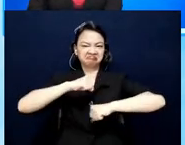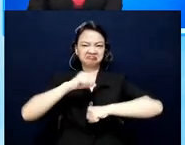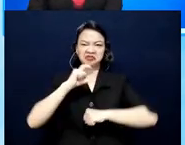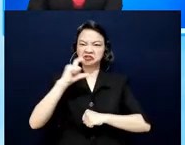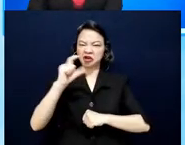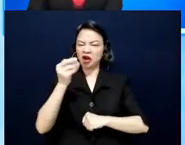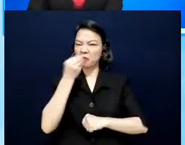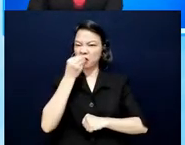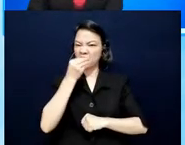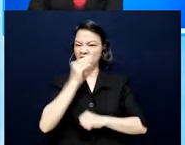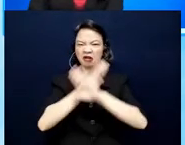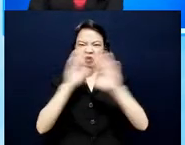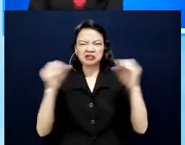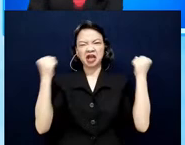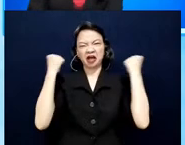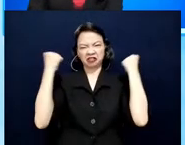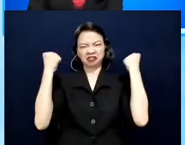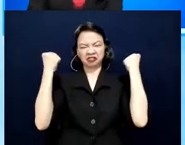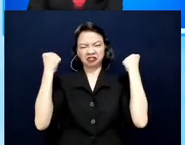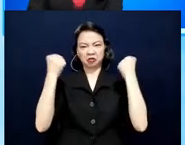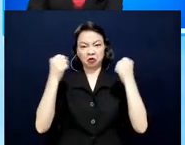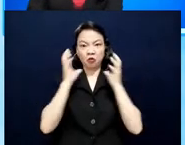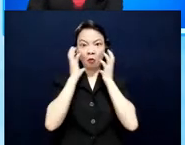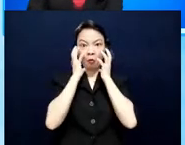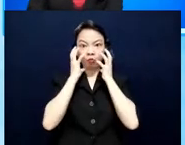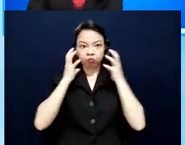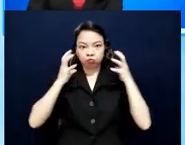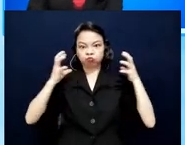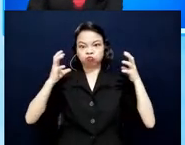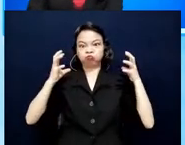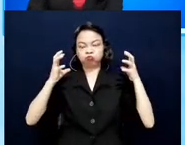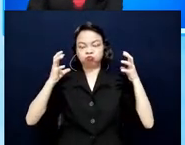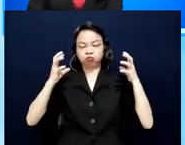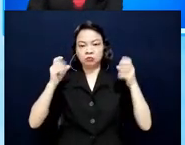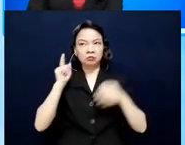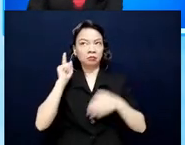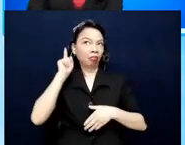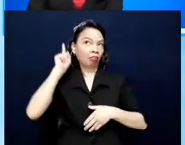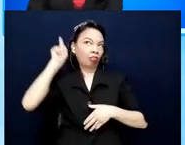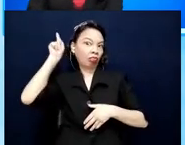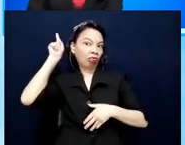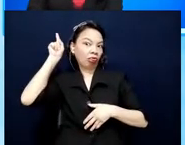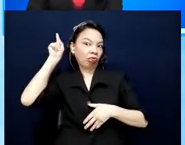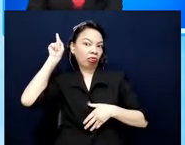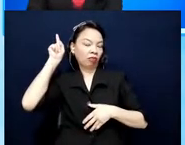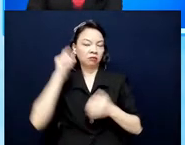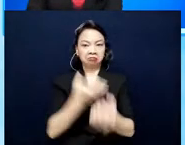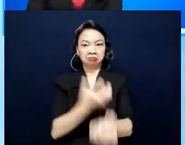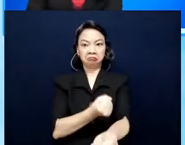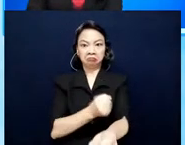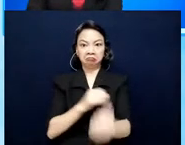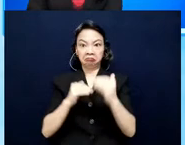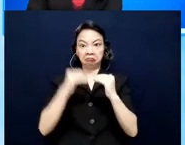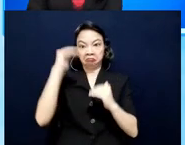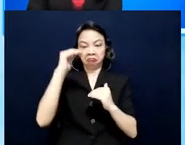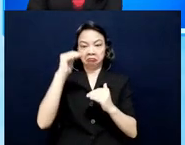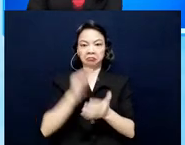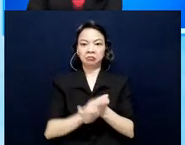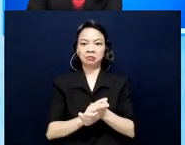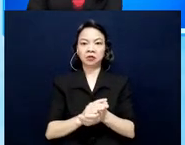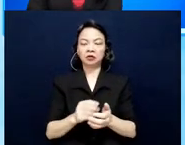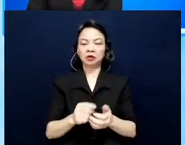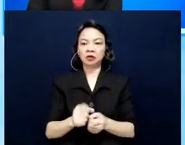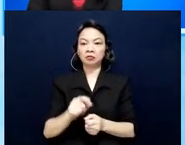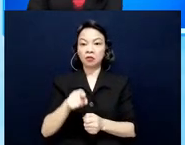tidak sehat, obesitas, darah tinggi, merupakan faktor yang memicu penyakit tidak